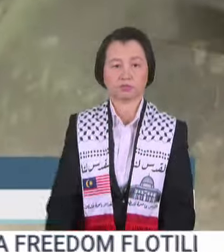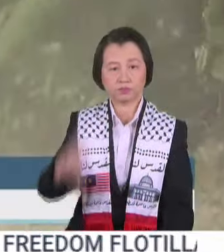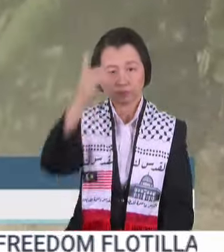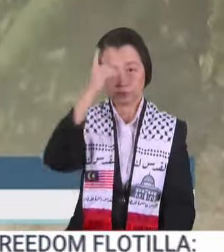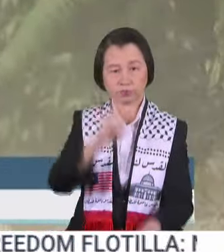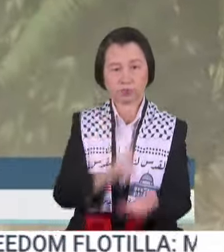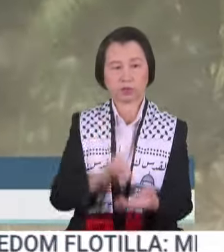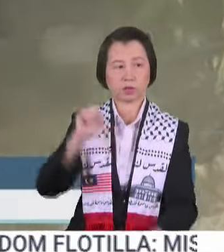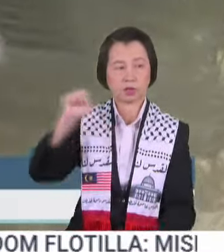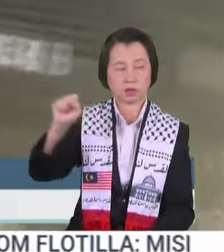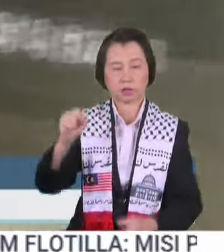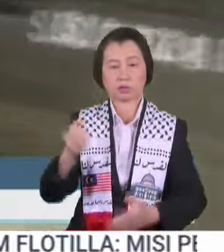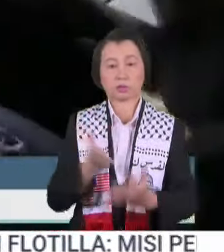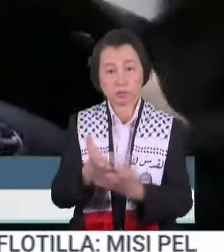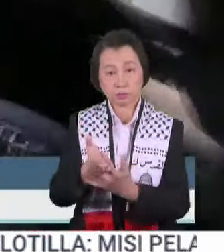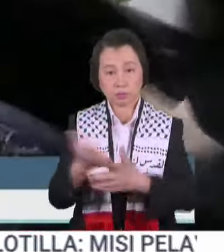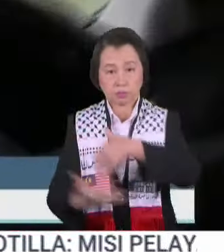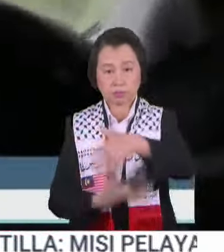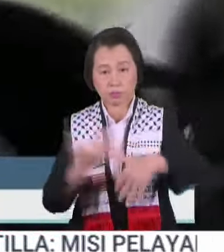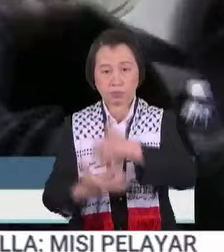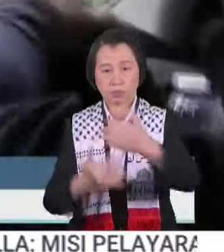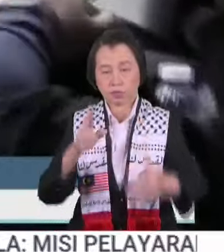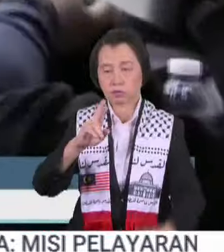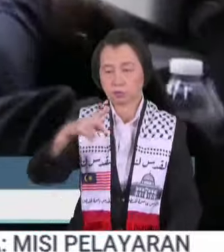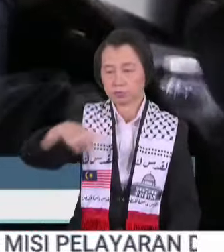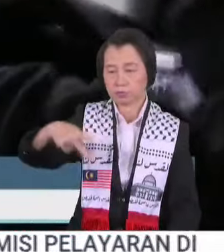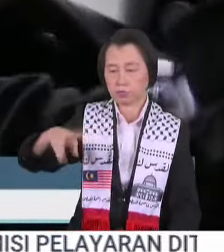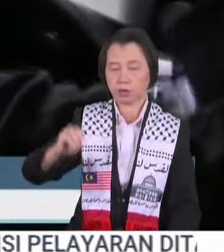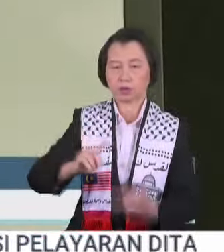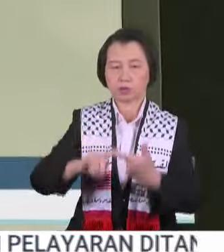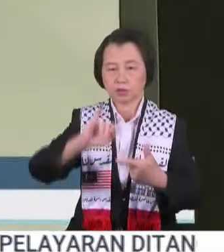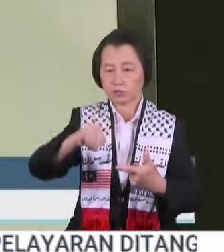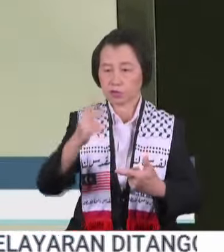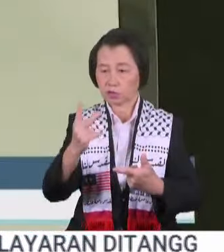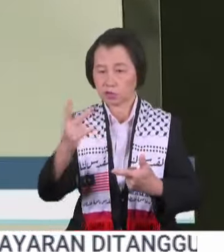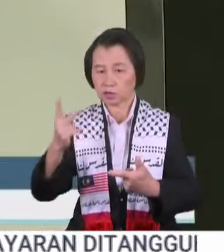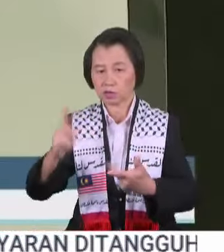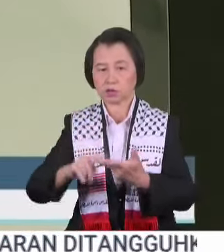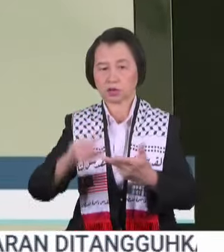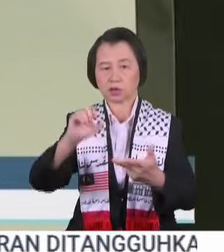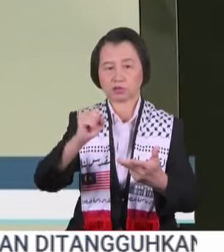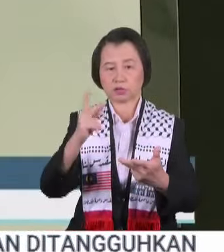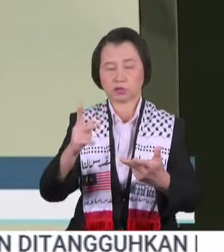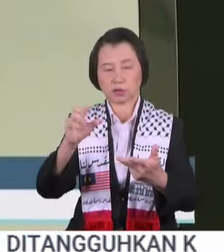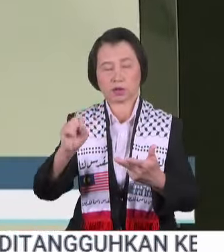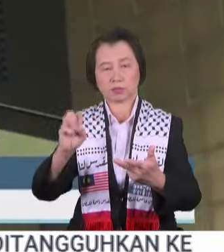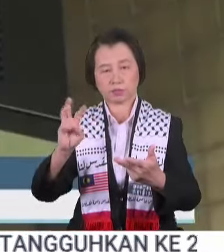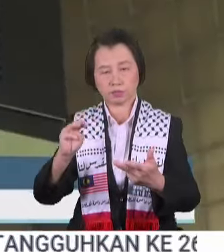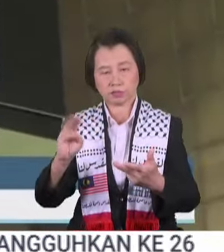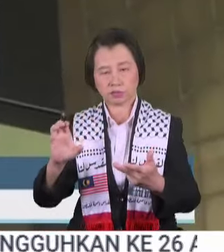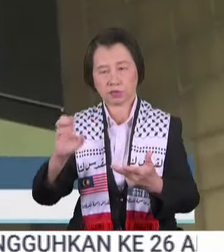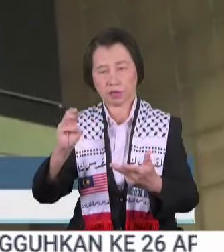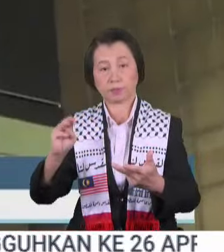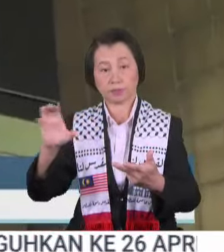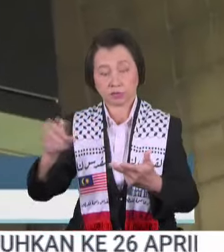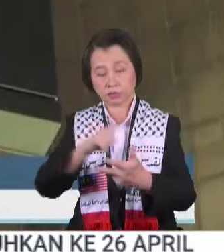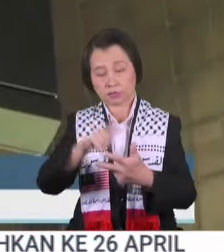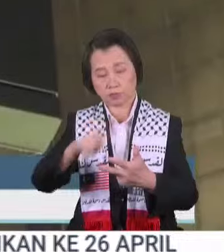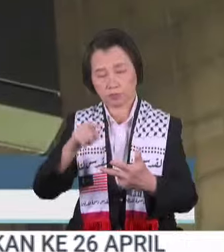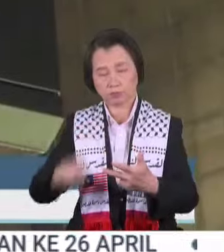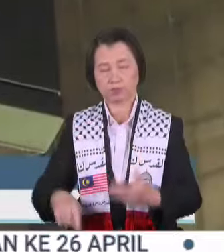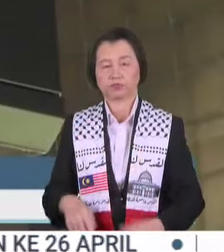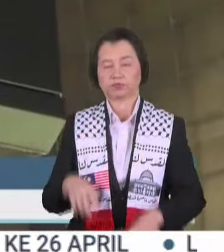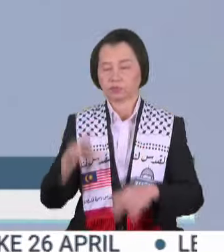berkata menerusi kolaborasi dengan UPPM, JKKK, Suruhanjaya Komunikasi dan Multimedia MCMC,